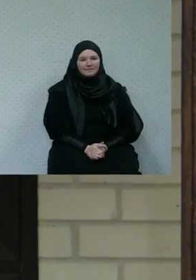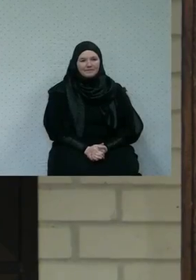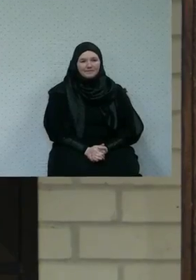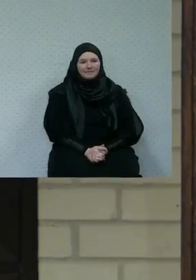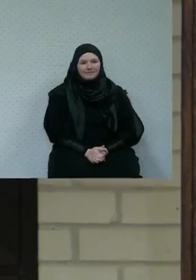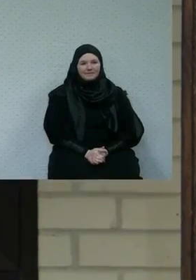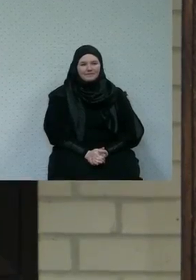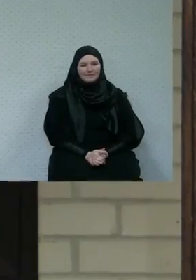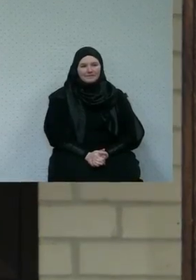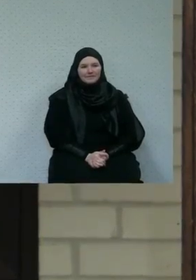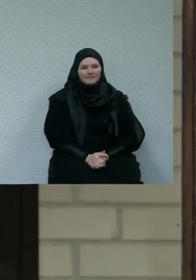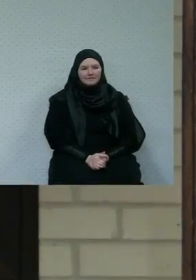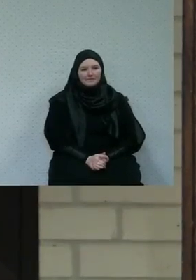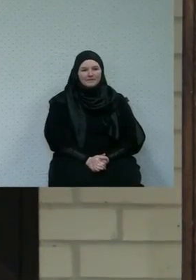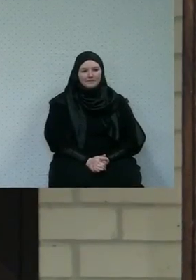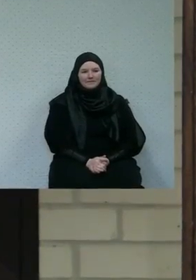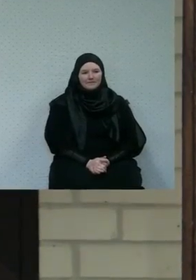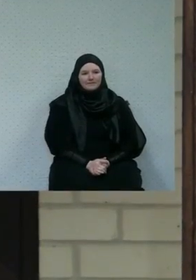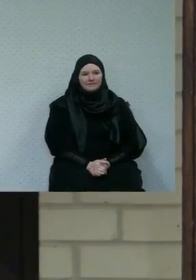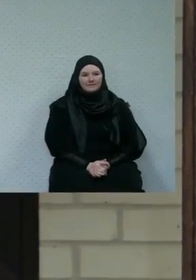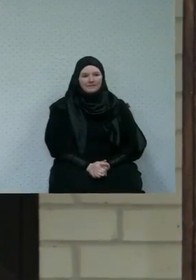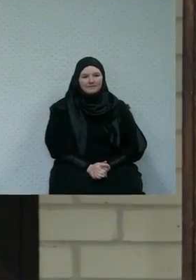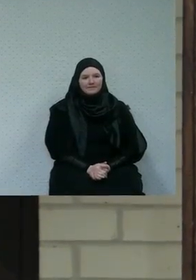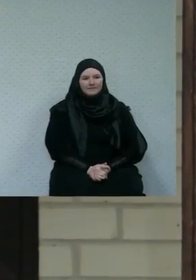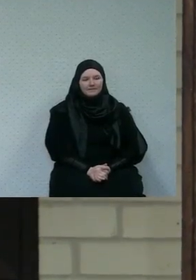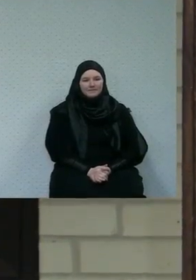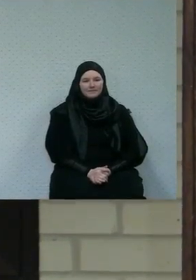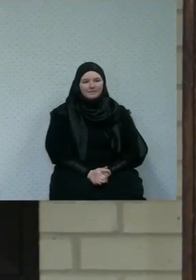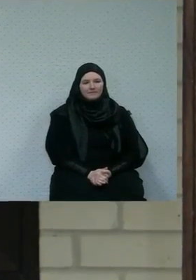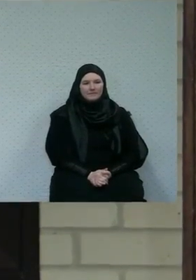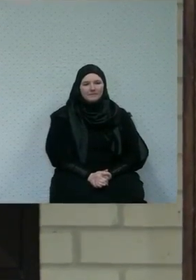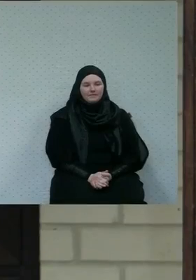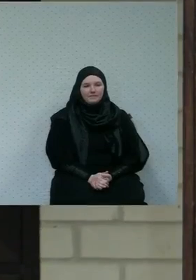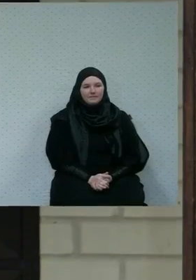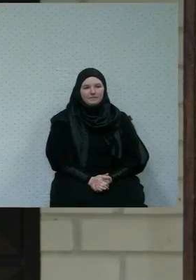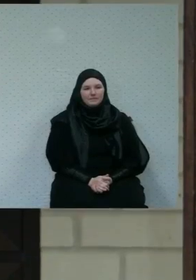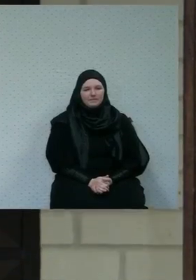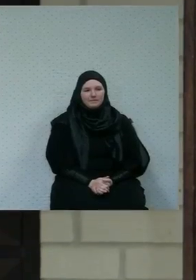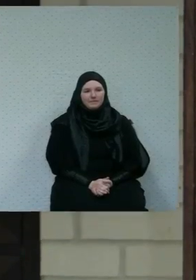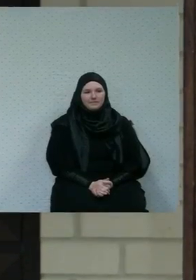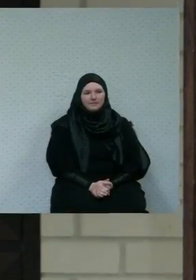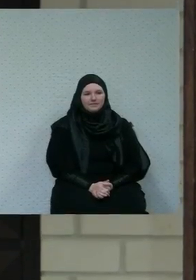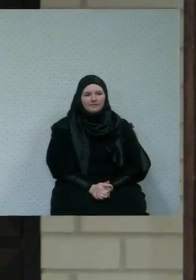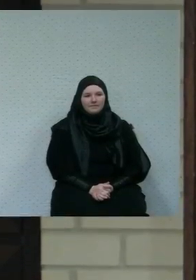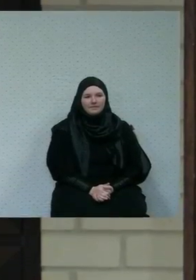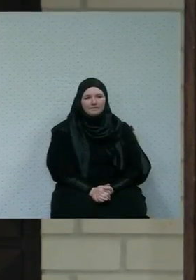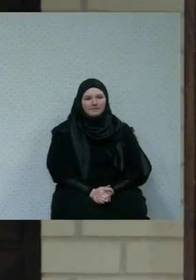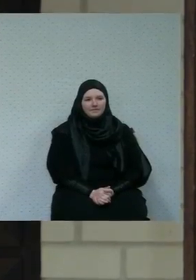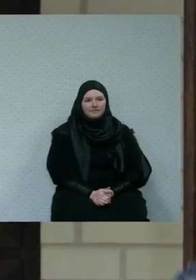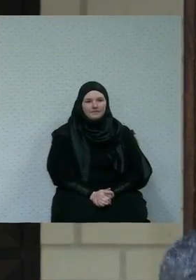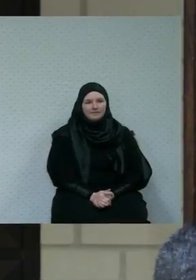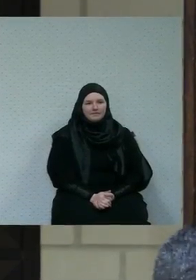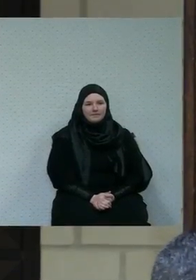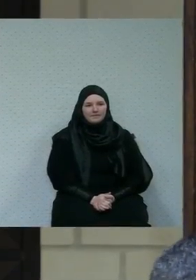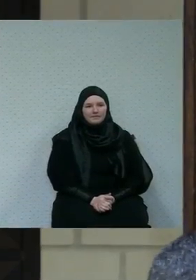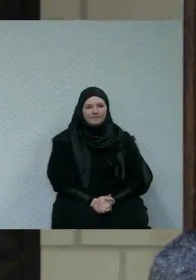اليقين. فاللهم اجزه عنا وعن والدينا وعن الإسلام والمسلمين خير ما جازيت به نبيا عن قومه